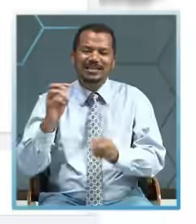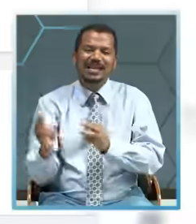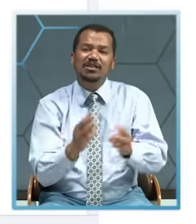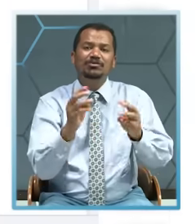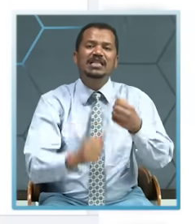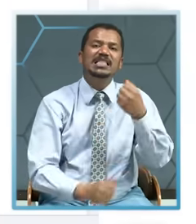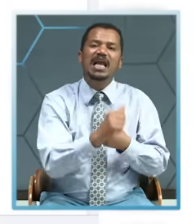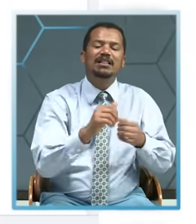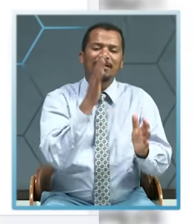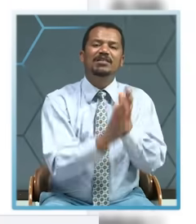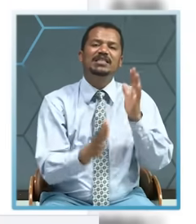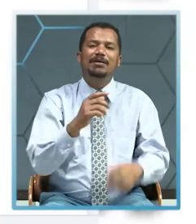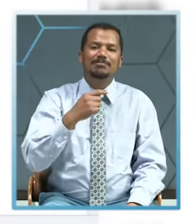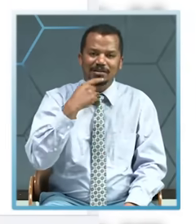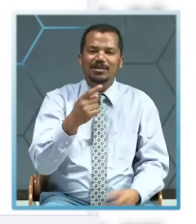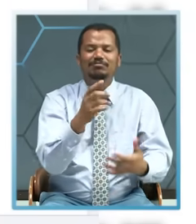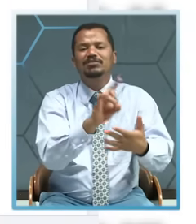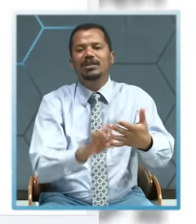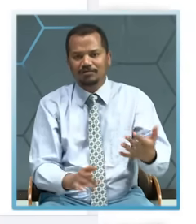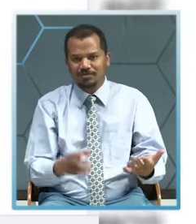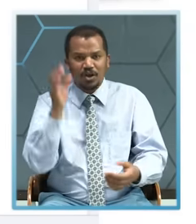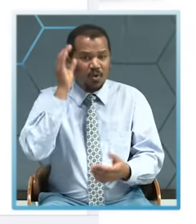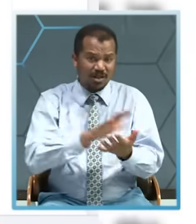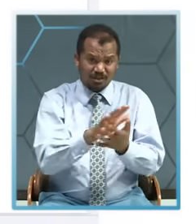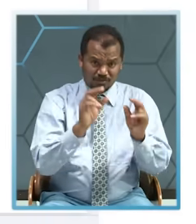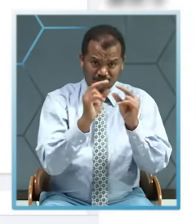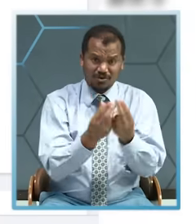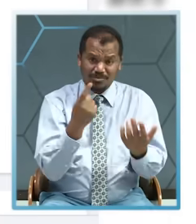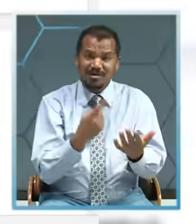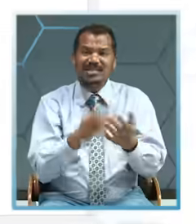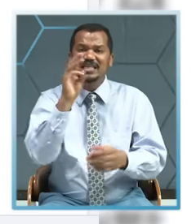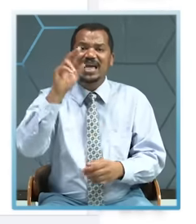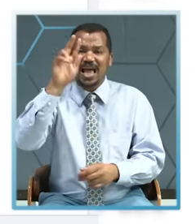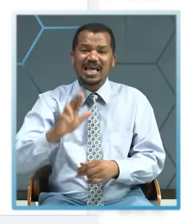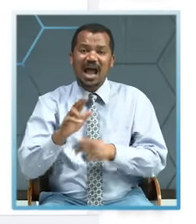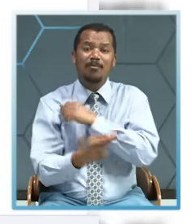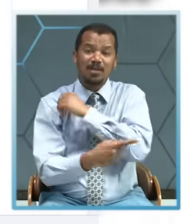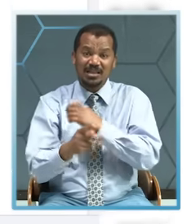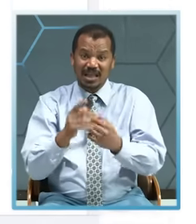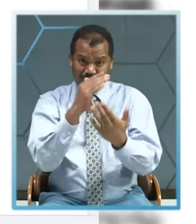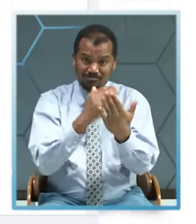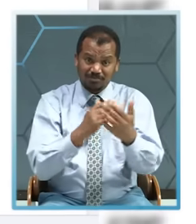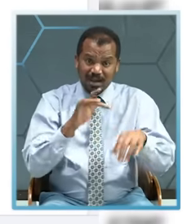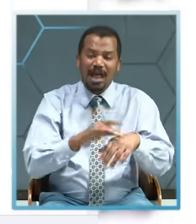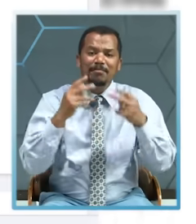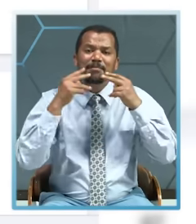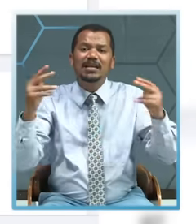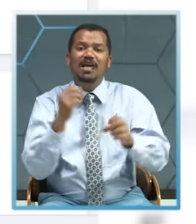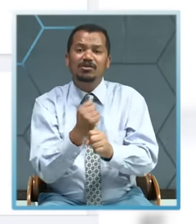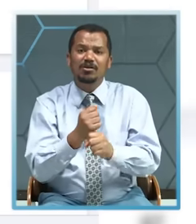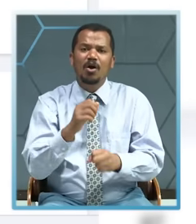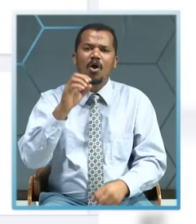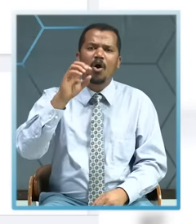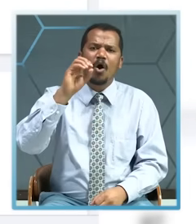መብረቃዊና ስትራቴጂያዊ ጥቃት መፈጸም ይገባል ሲል ይዘረዝራል። የህወሓት የሽብር ቡድን በዚሁ የሴራ ፖለቲካ አጀንዳው ላይ